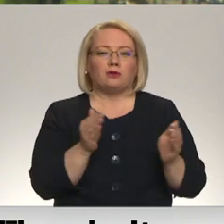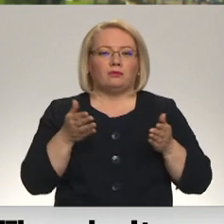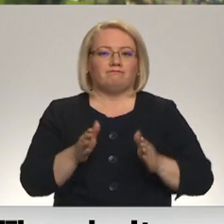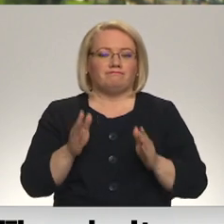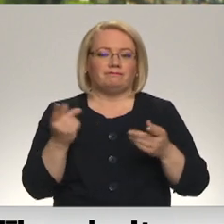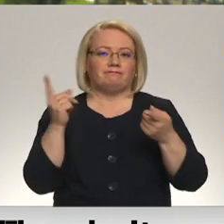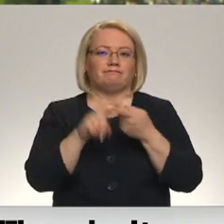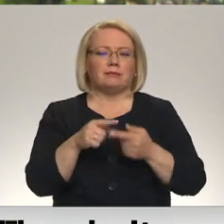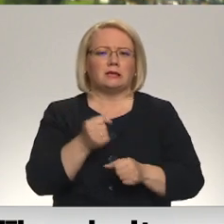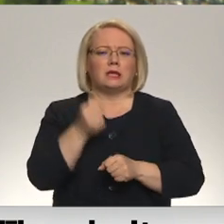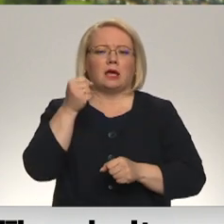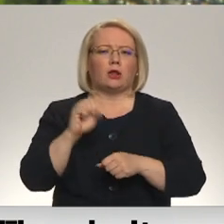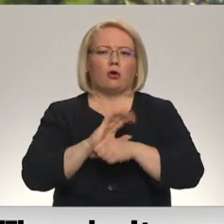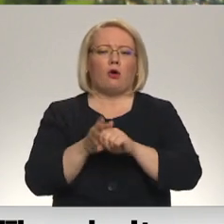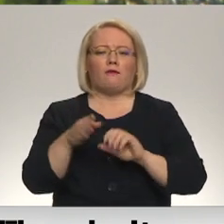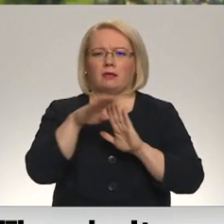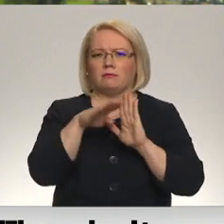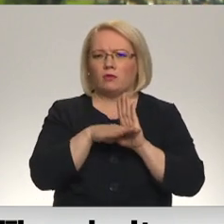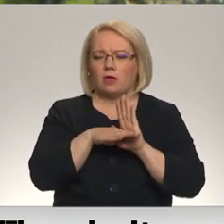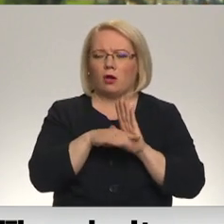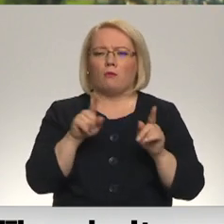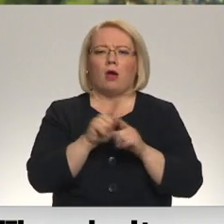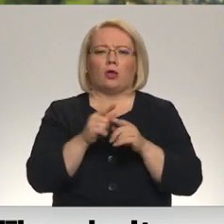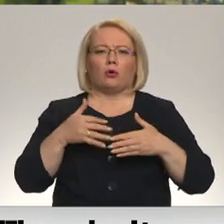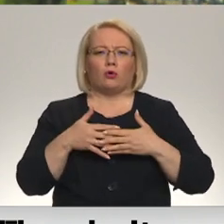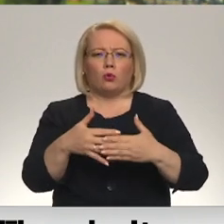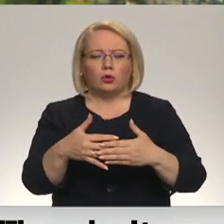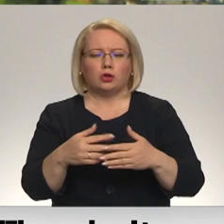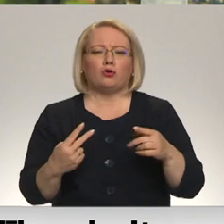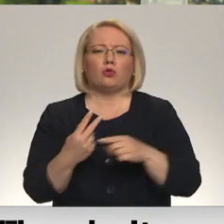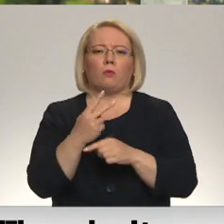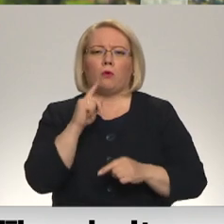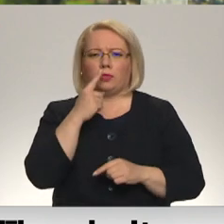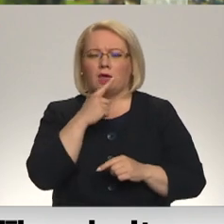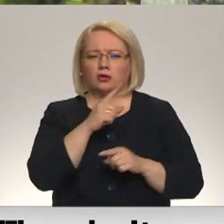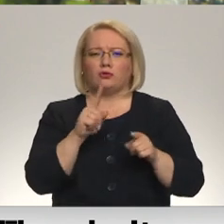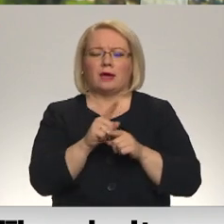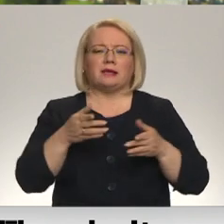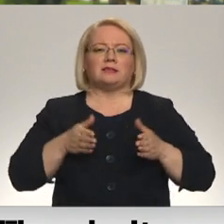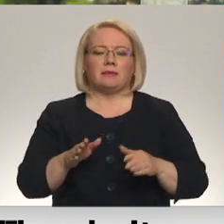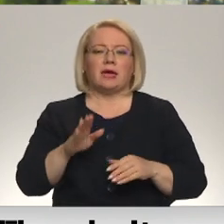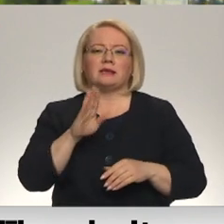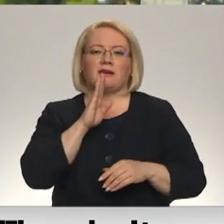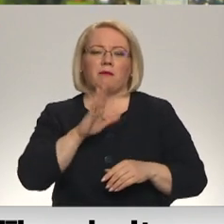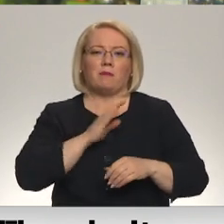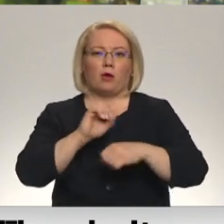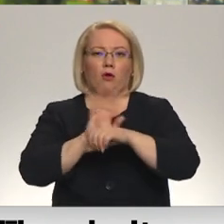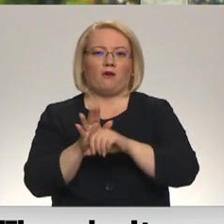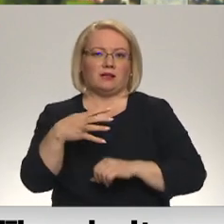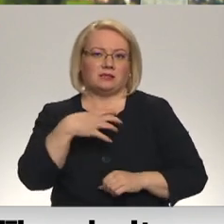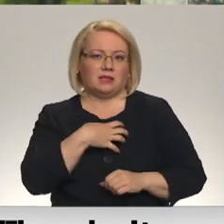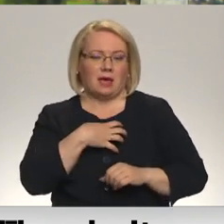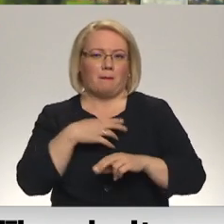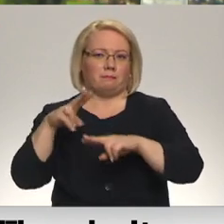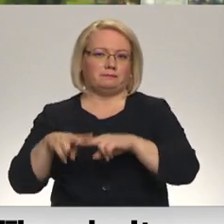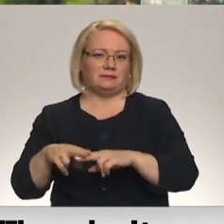Covid laika noteikumiem, to skait grūtnieču, dubultu testēšanu un dzemdībām izolatorā, ja sieviete bijusi Covid pozitīva.